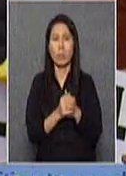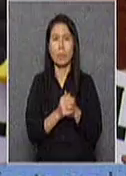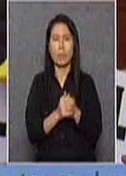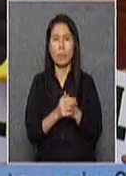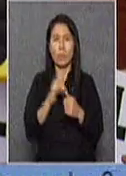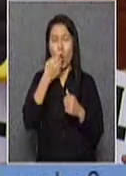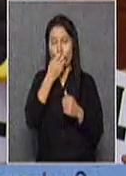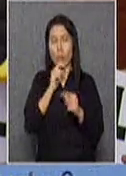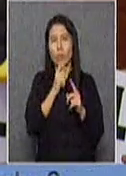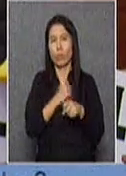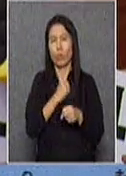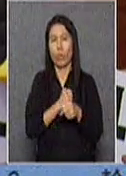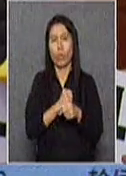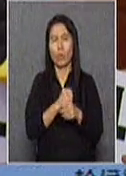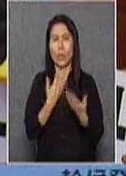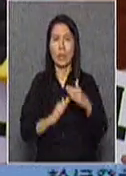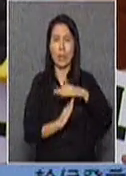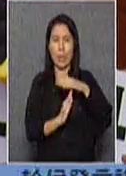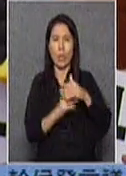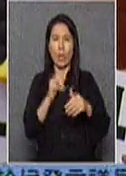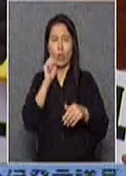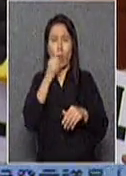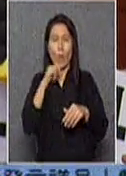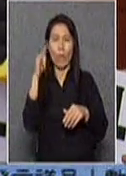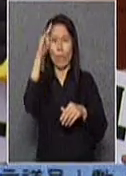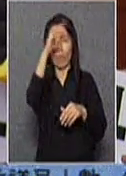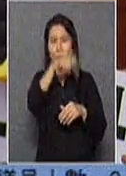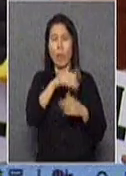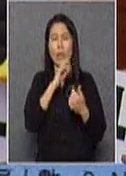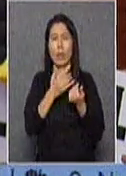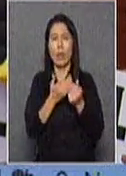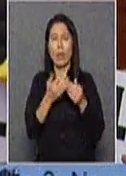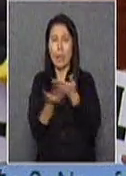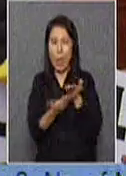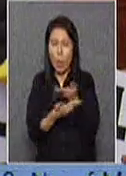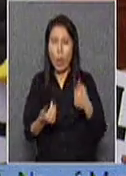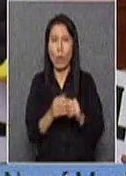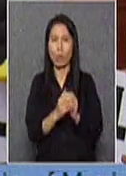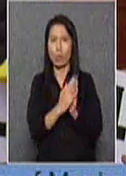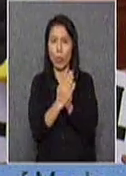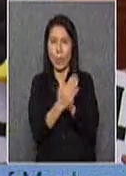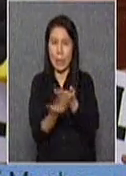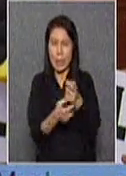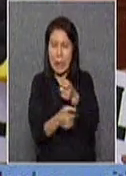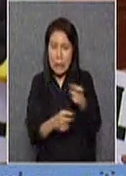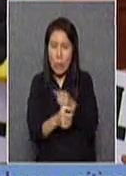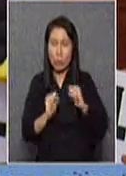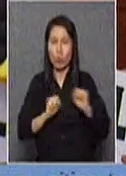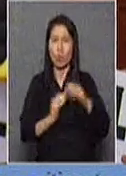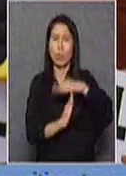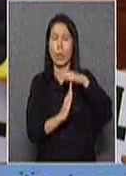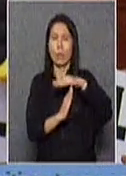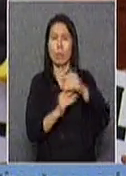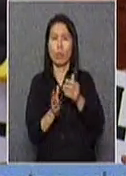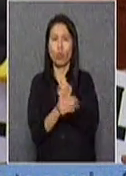住就停止台菲高層交流，停止台菲雙邊經濟活動，停止漁業